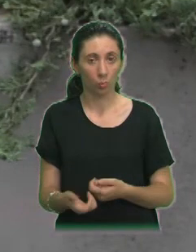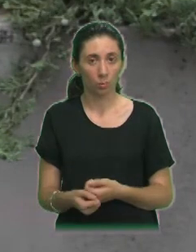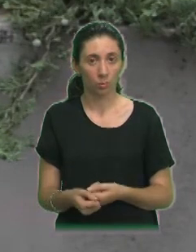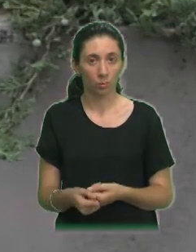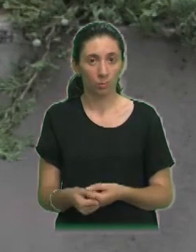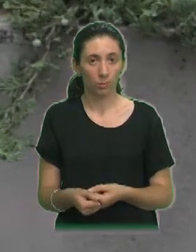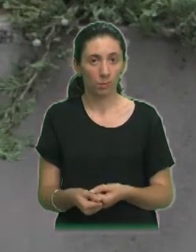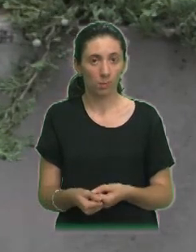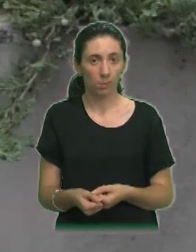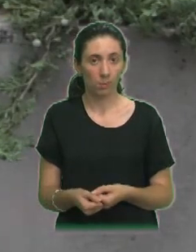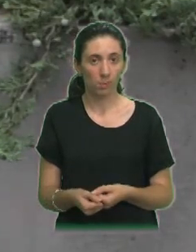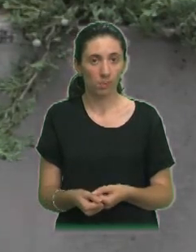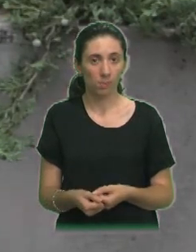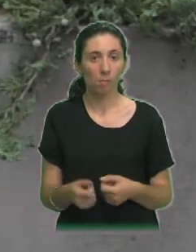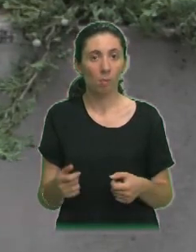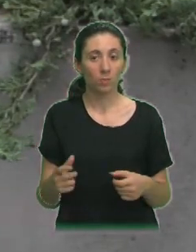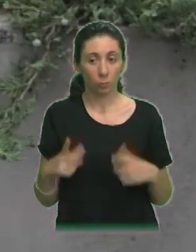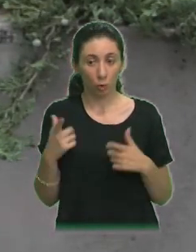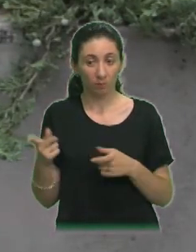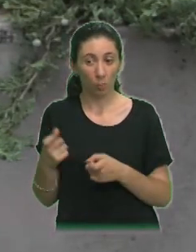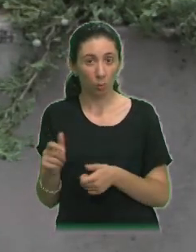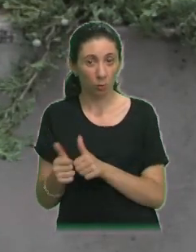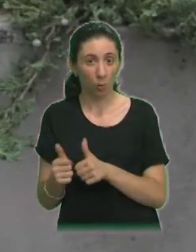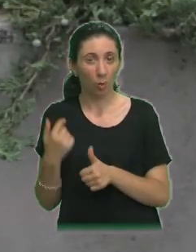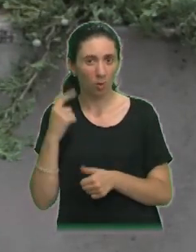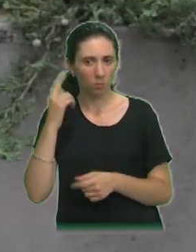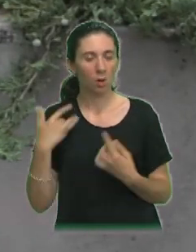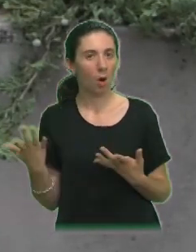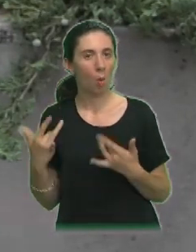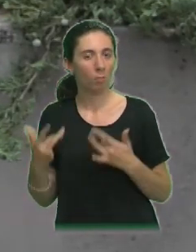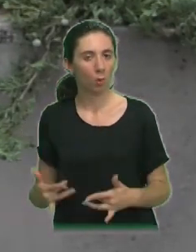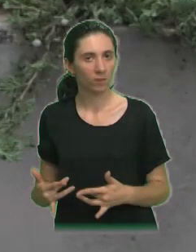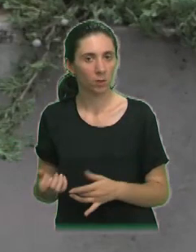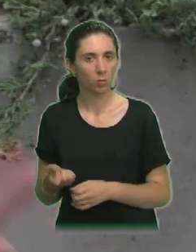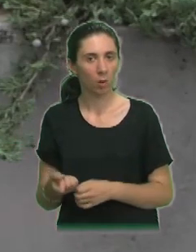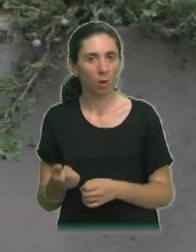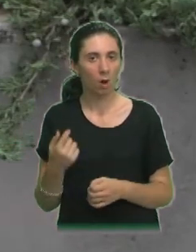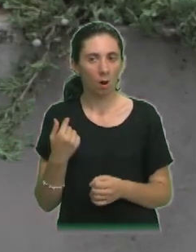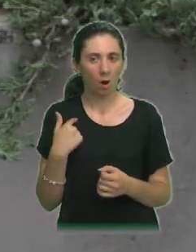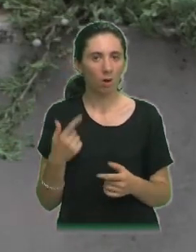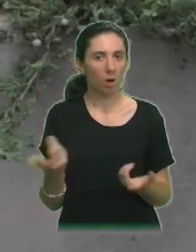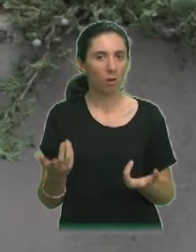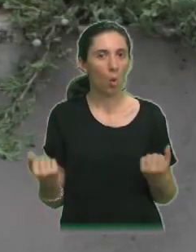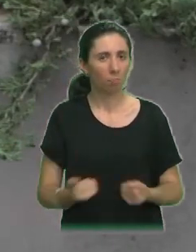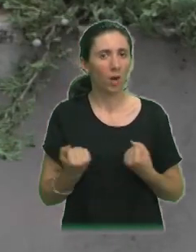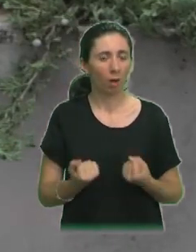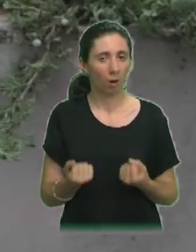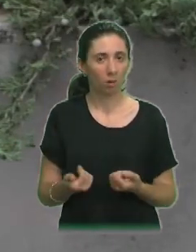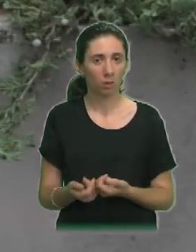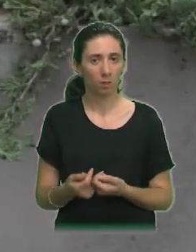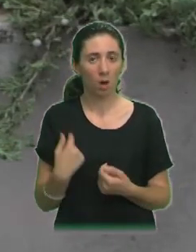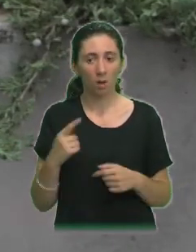za igranje u klubu. Tako da živim od sporta možda bi se smatrala profesionalkom,